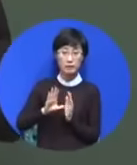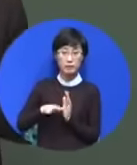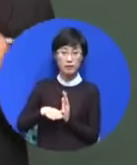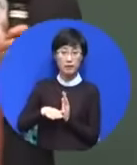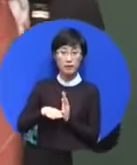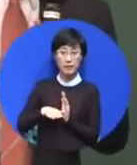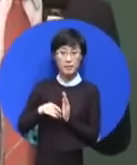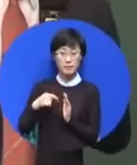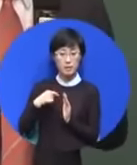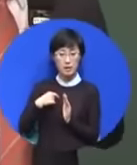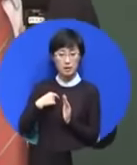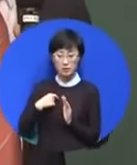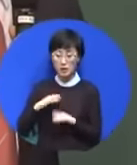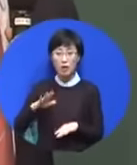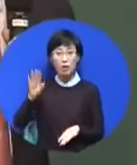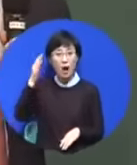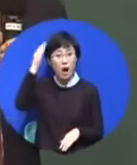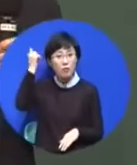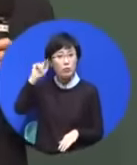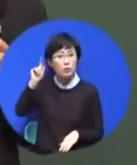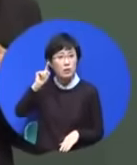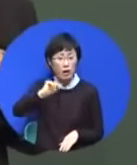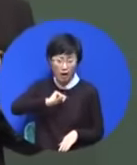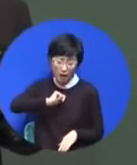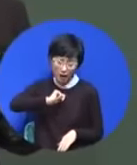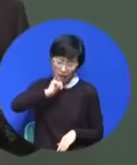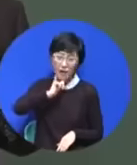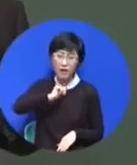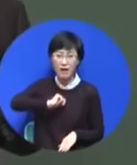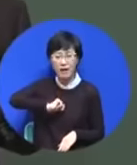해도 우리 밥 얻어먹는 사람